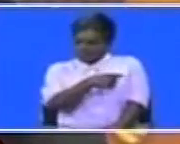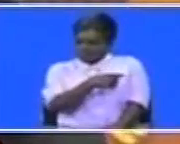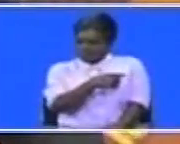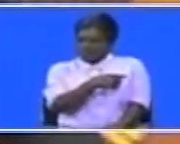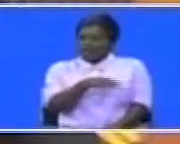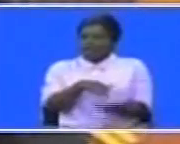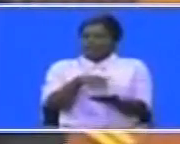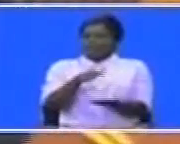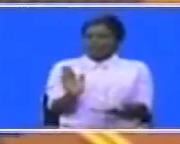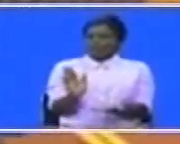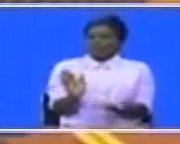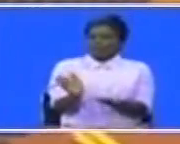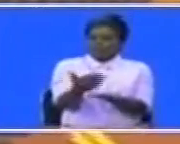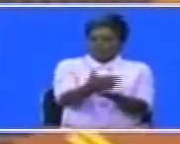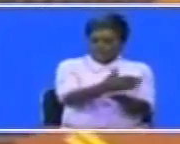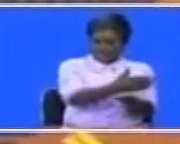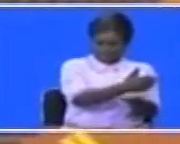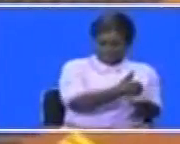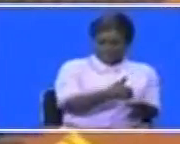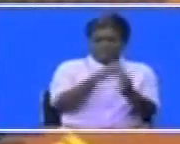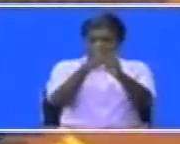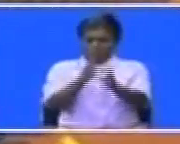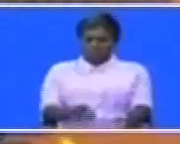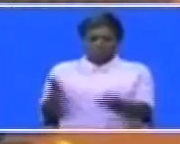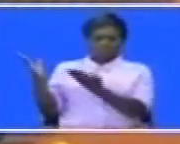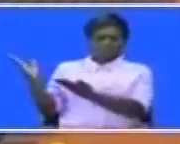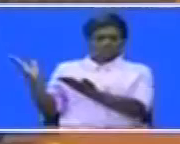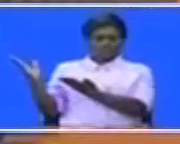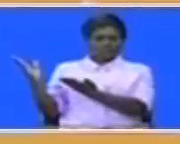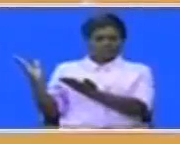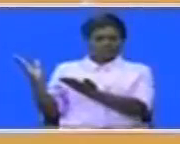na mengine mengi ni kwenye taarifa mseto zifuatazo.